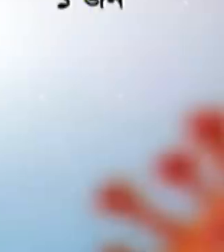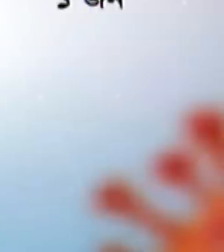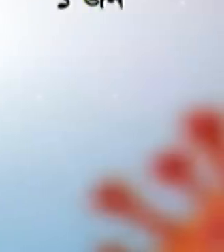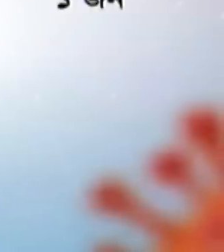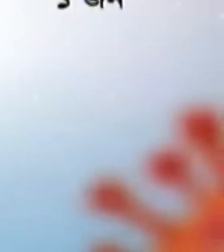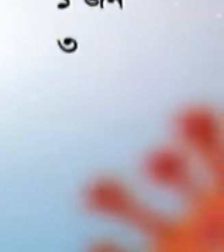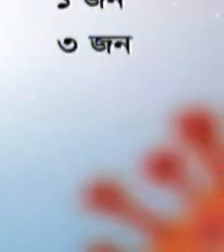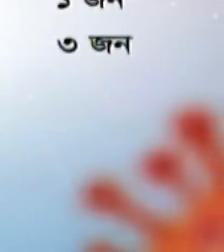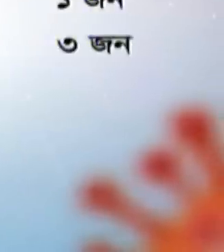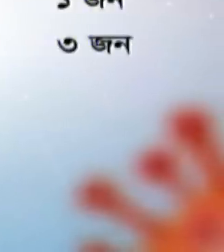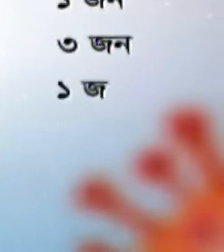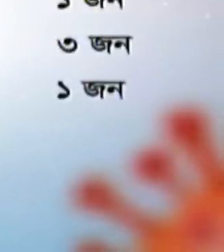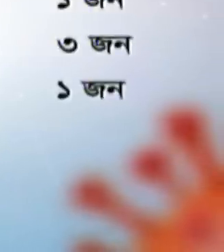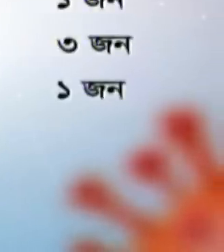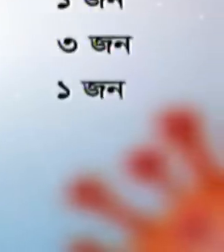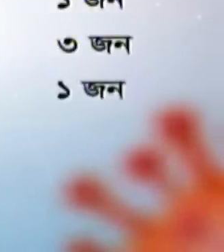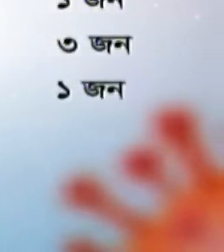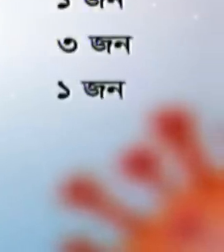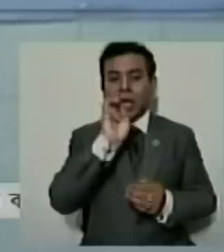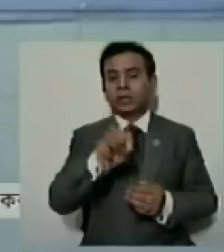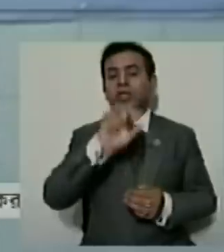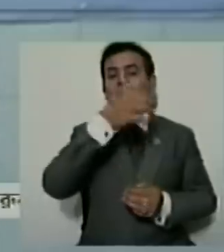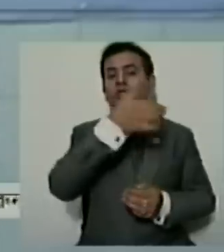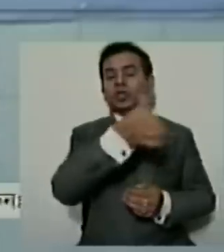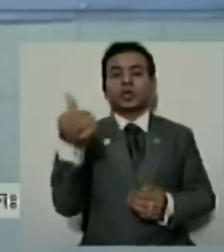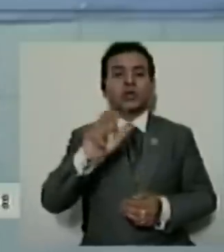ছাড়া মৃত 4 জনেরই বয়স 50-এর ঊর্ধ্বে।